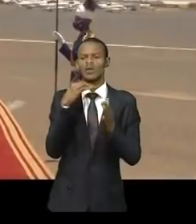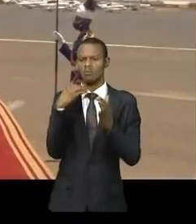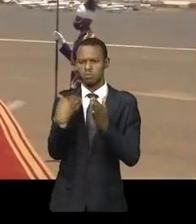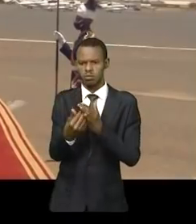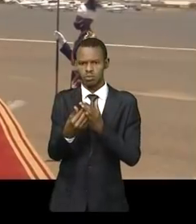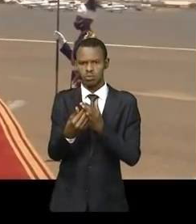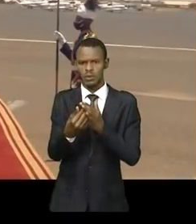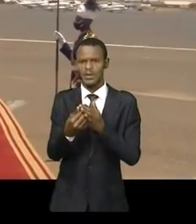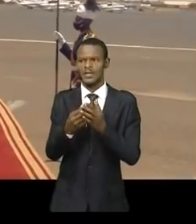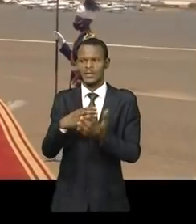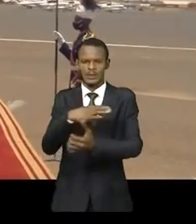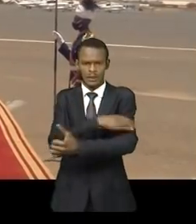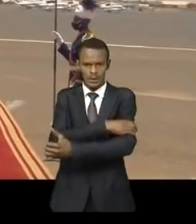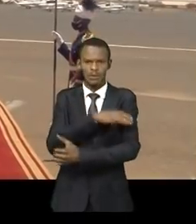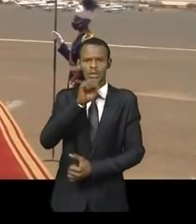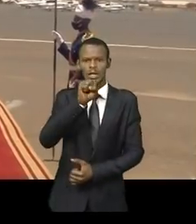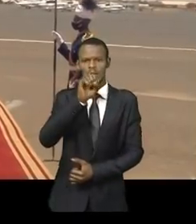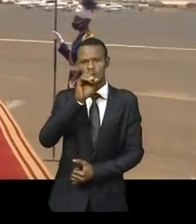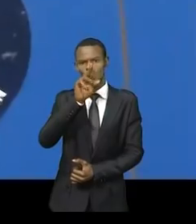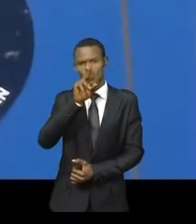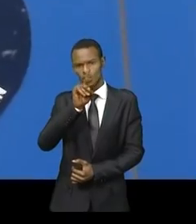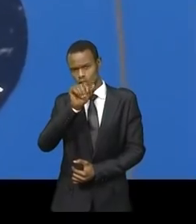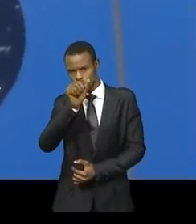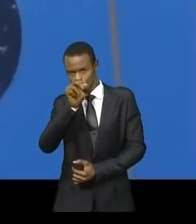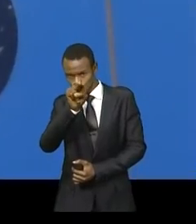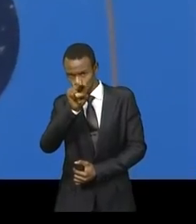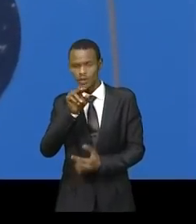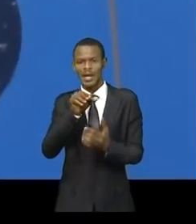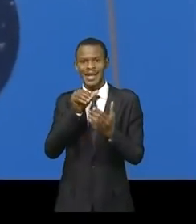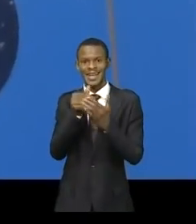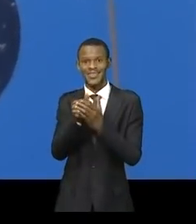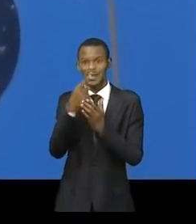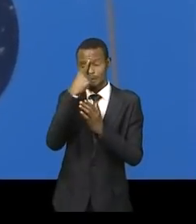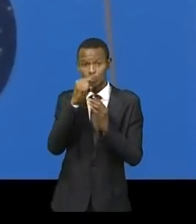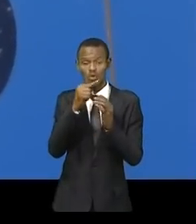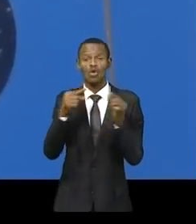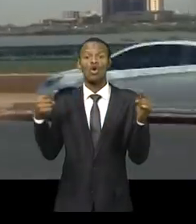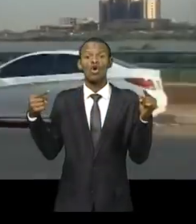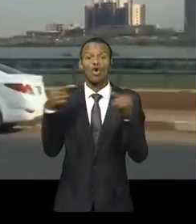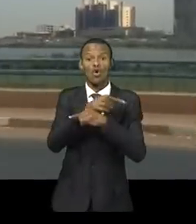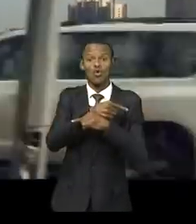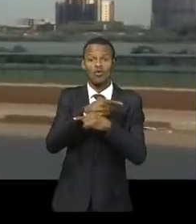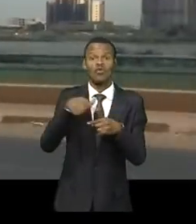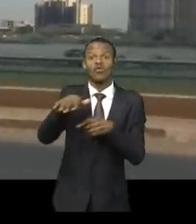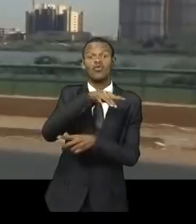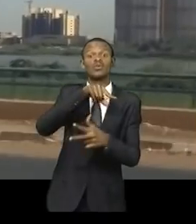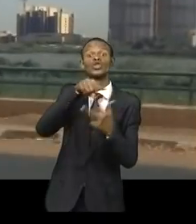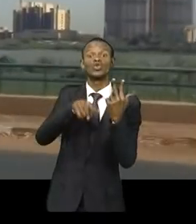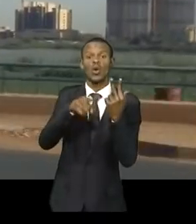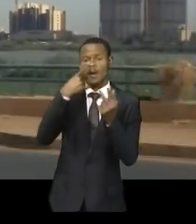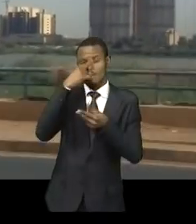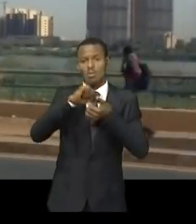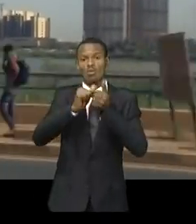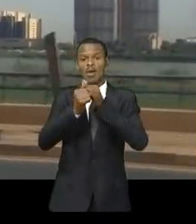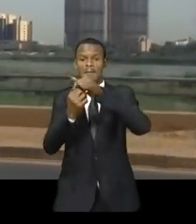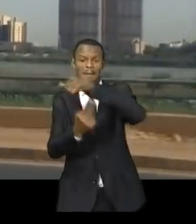de la capitale soudanaise une série de missions de médiation, mieux d'arbitrage, dans le dossier du barrage